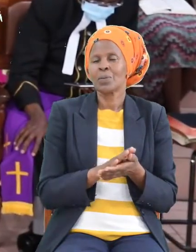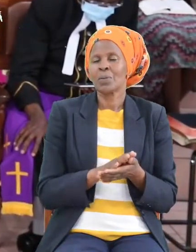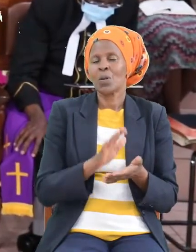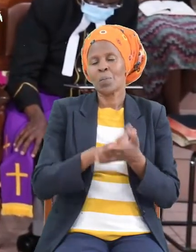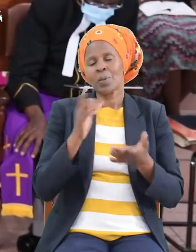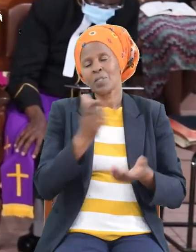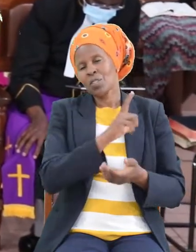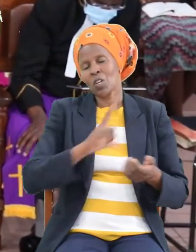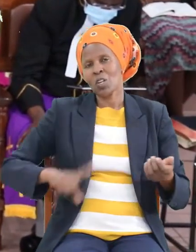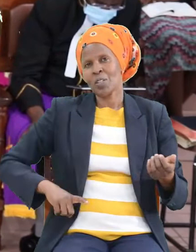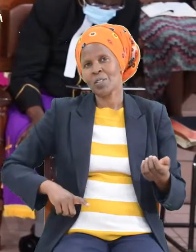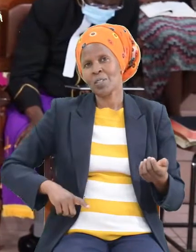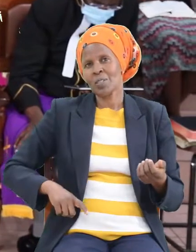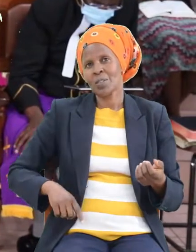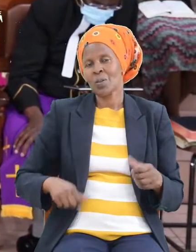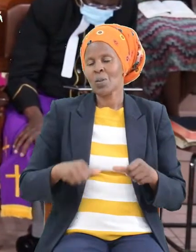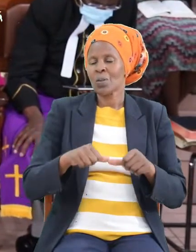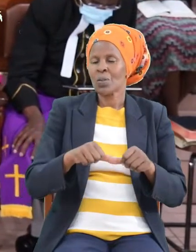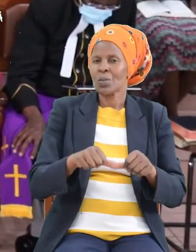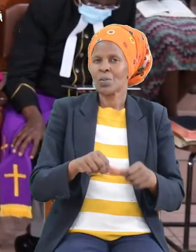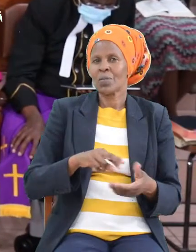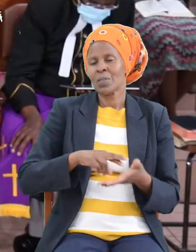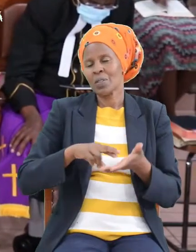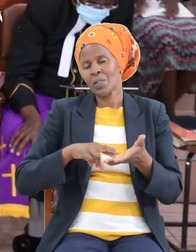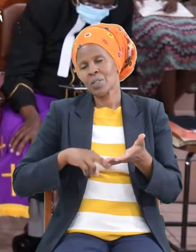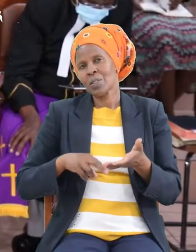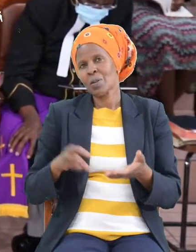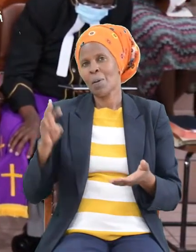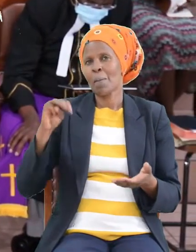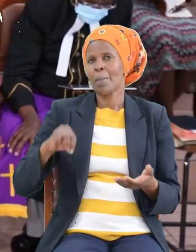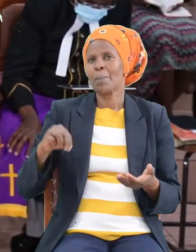Bwana asifiwe. Tunaendelea na masomo yetu kutoka Marko